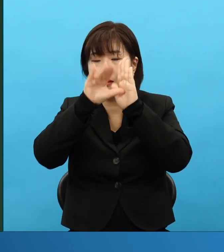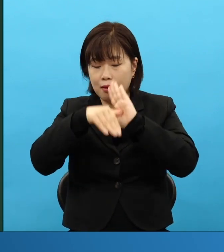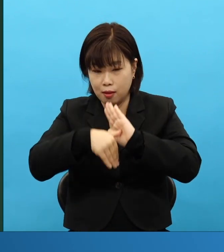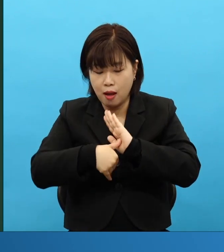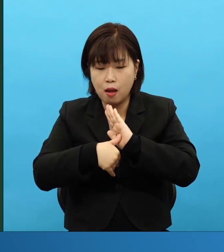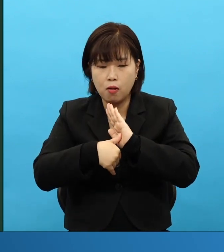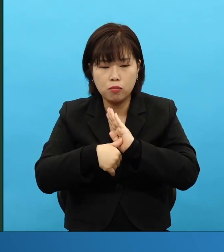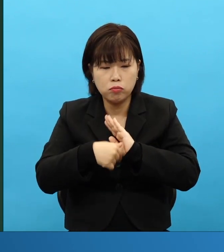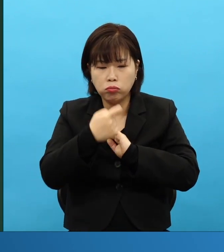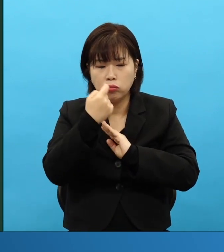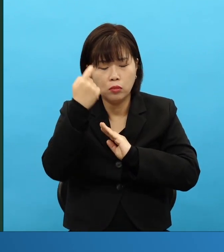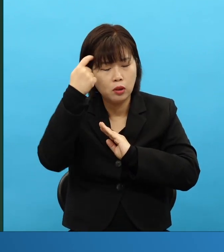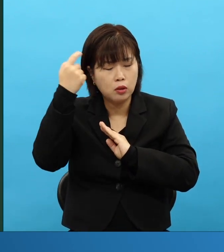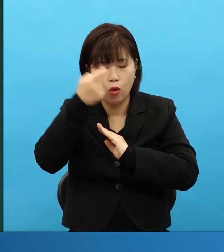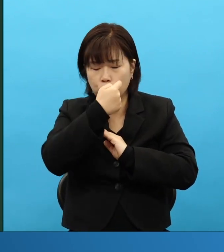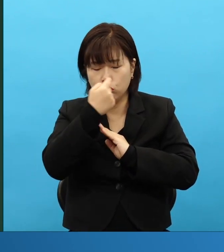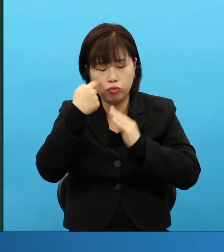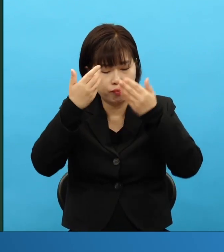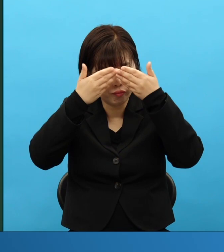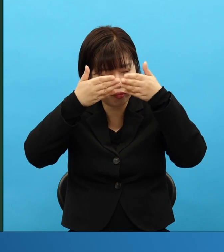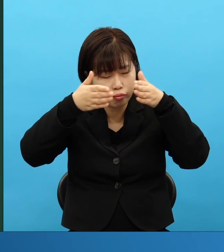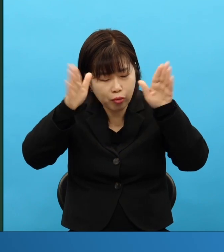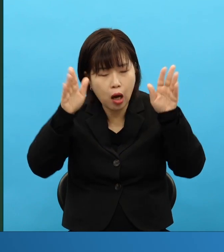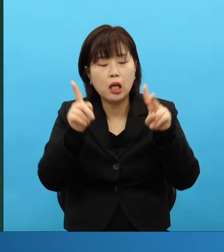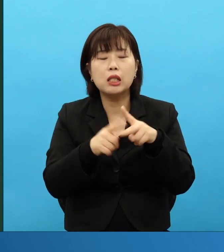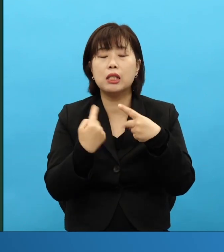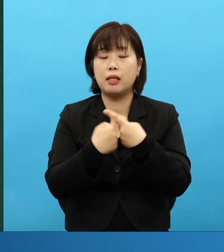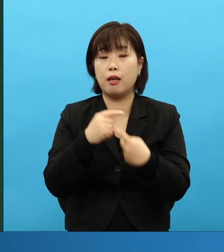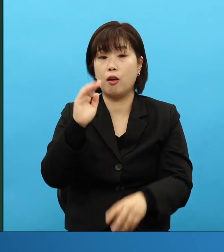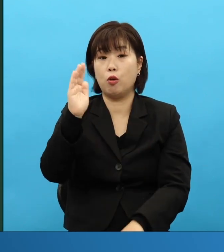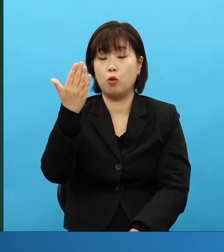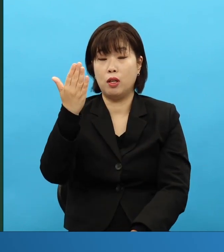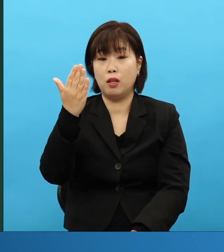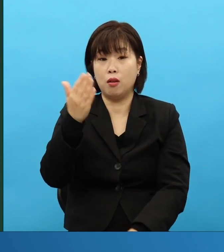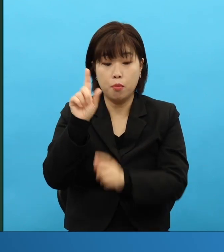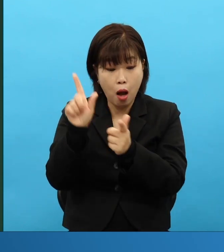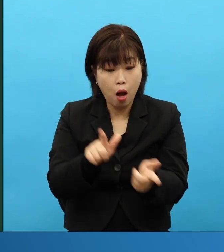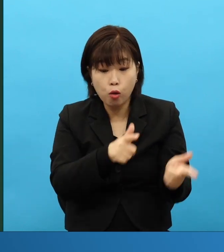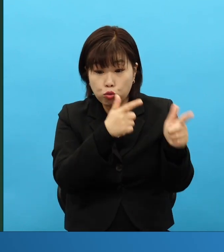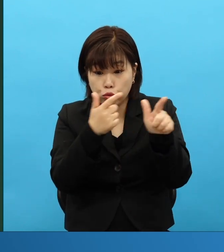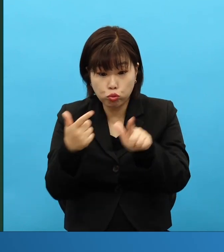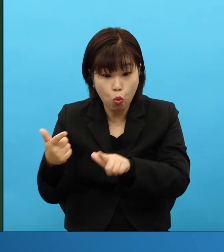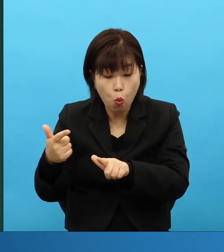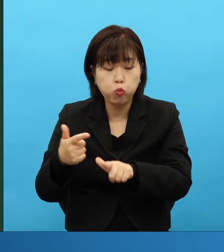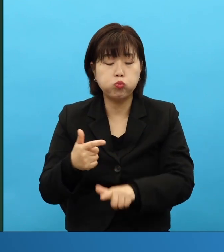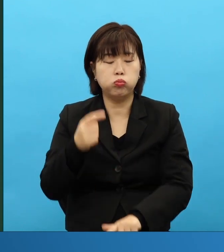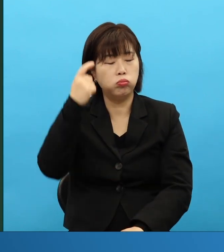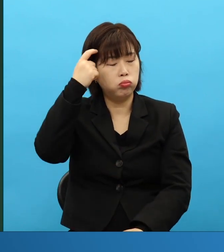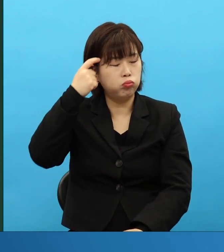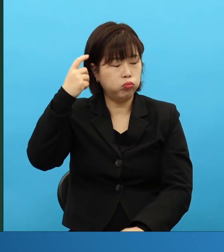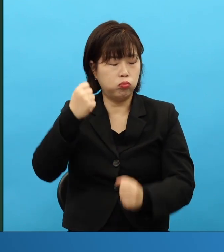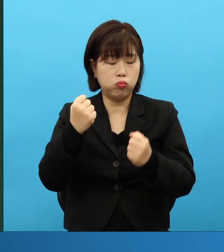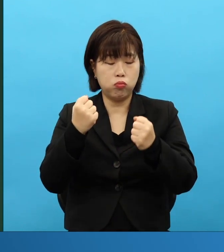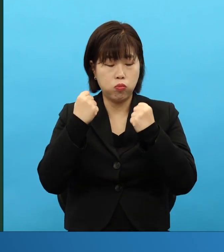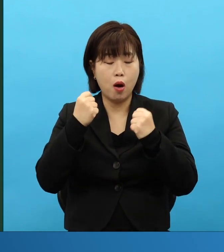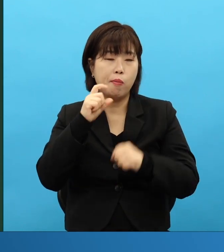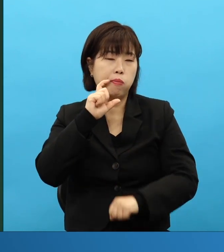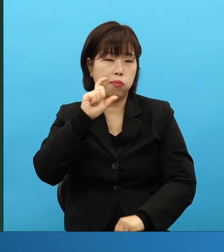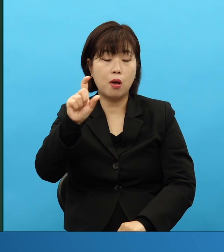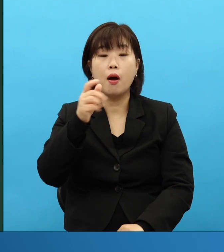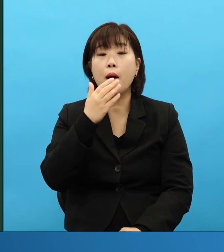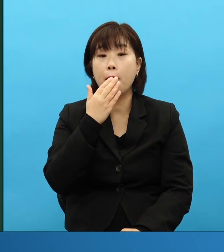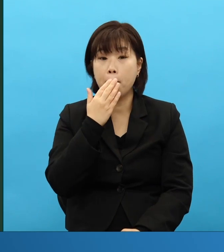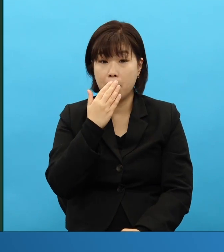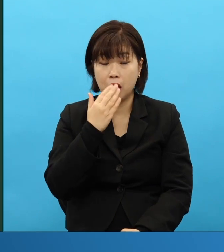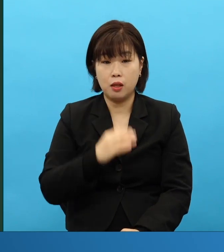잘하든 못하든 끝입니다. Then whether you do it well or not, that's it. 지금 사람들이 잘 모르고 하는 거지. 지금 여러분 꿈꾸고 있는